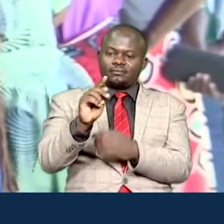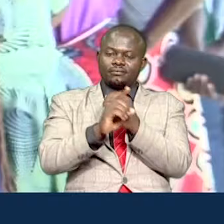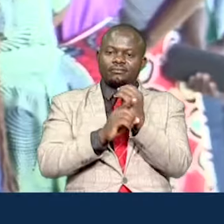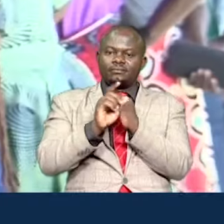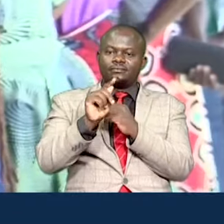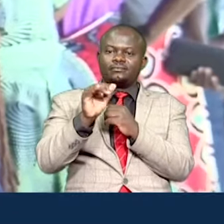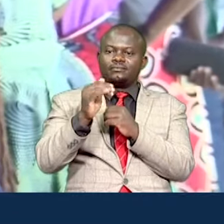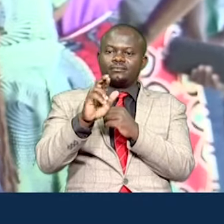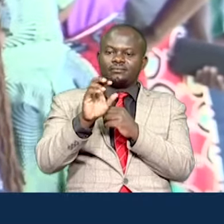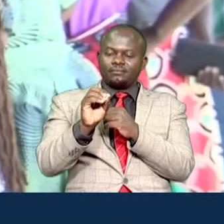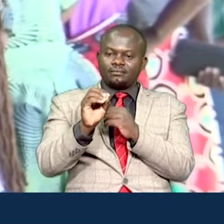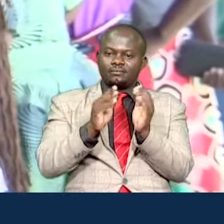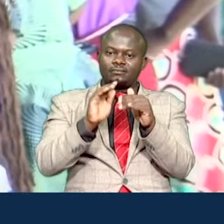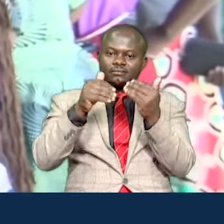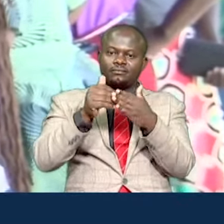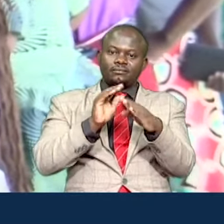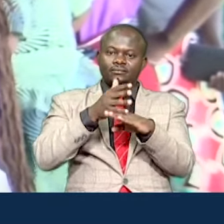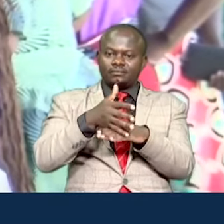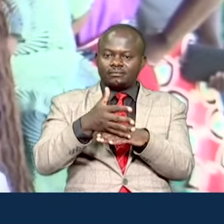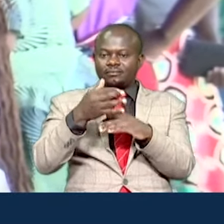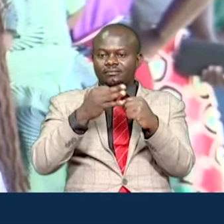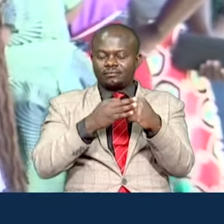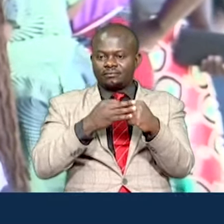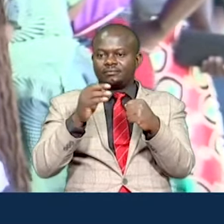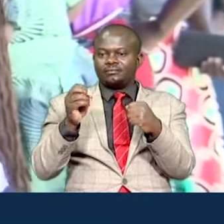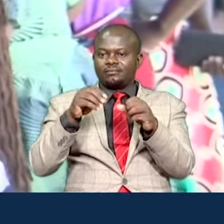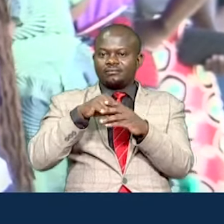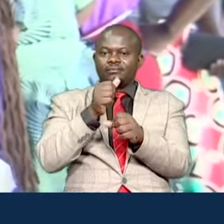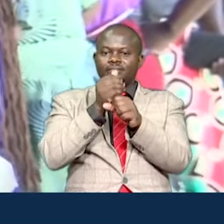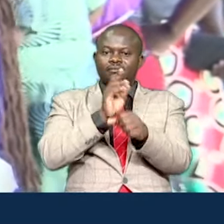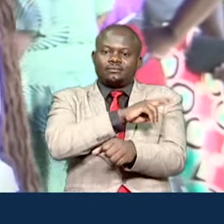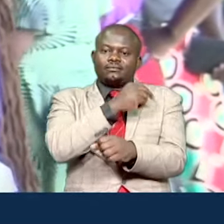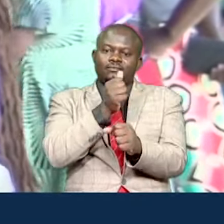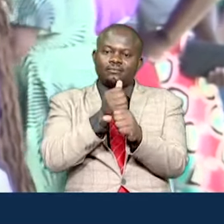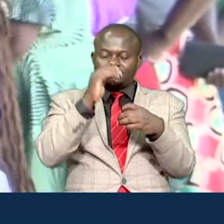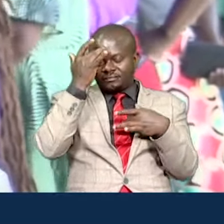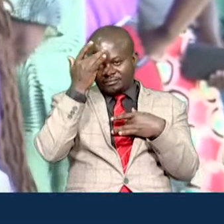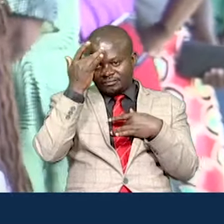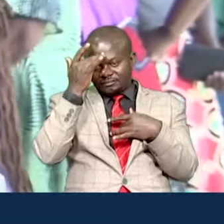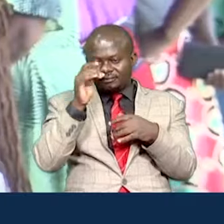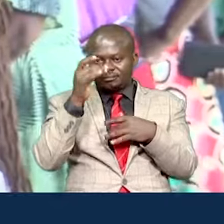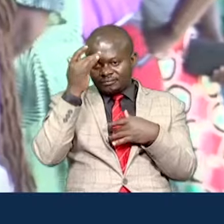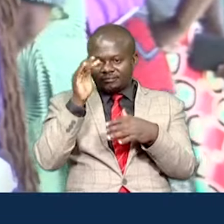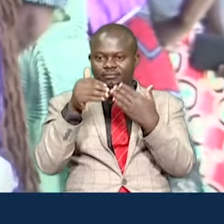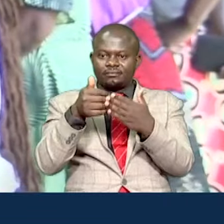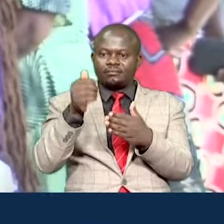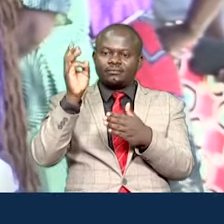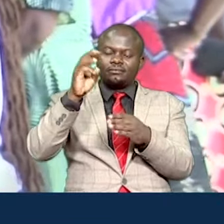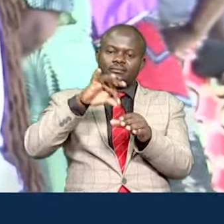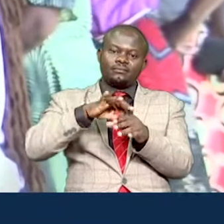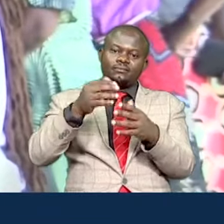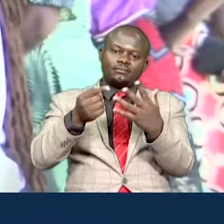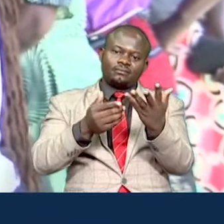ka Kicukiro bitegarijwe ko abagera kuri 800 barimo abakozi b'ibitaro abarwayi abarwaza aribo bari butorere